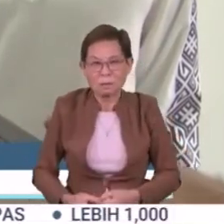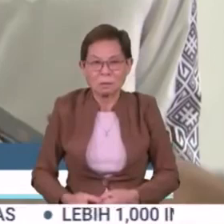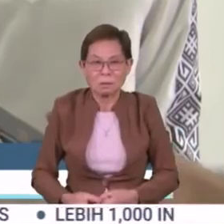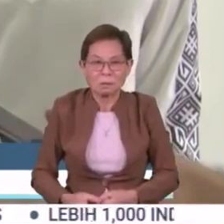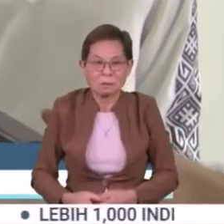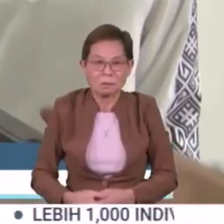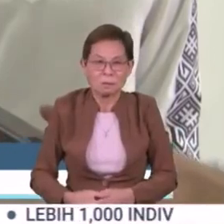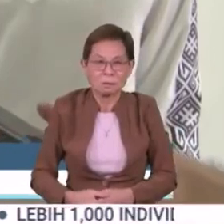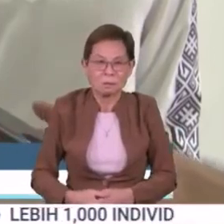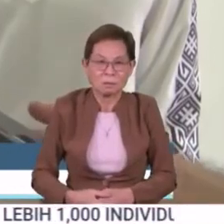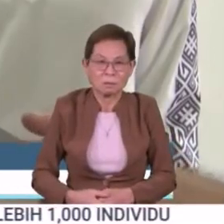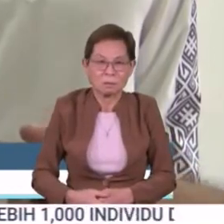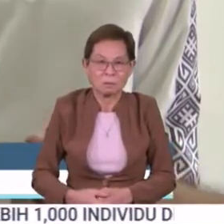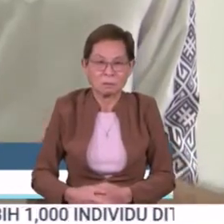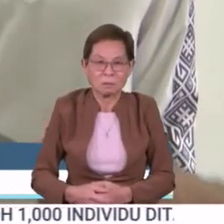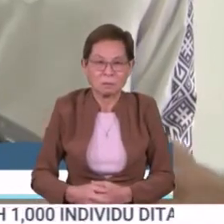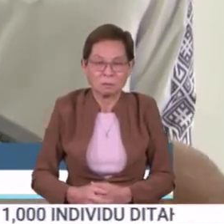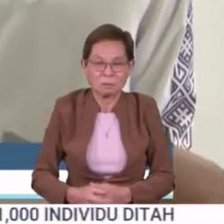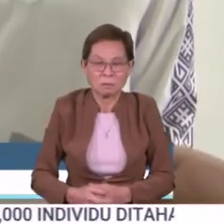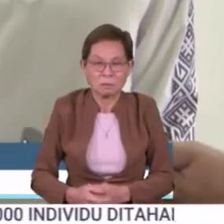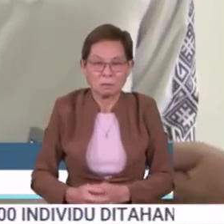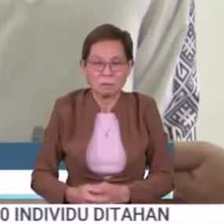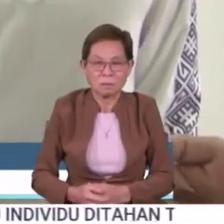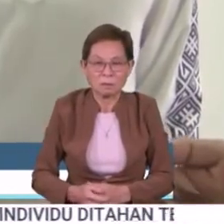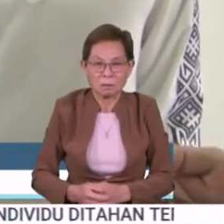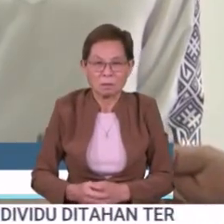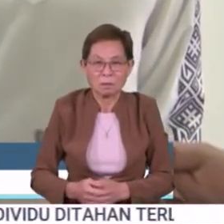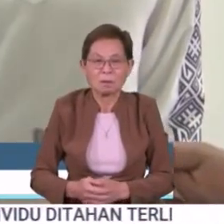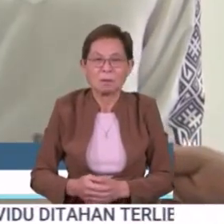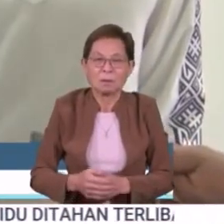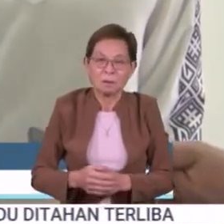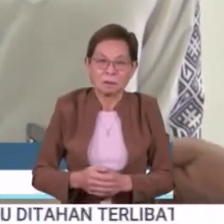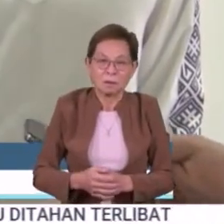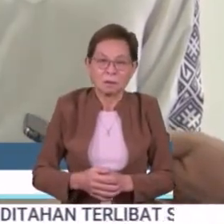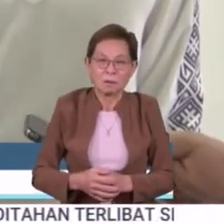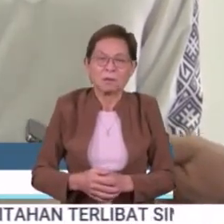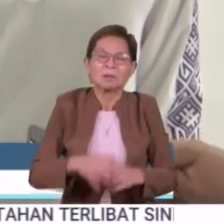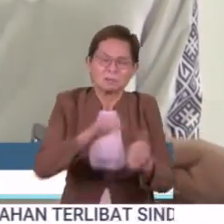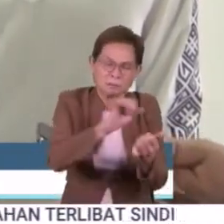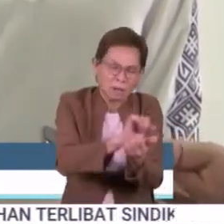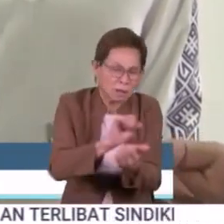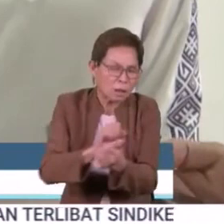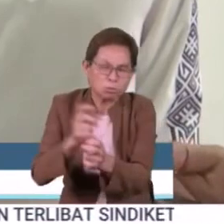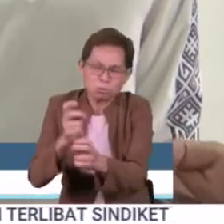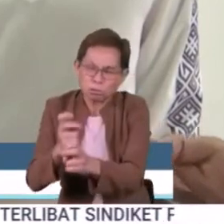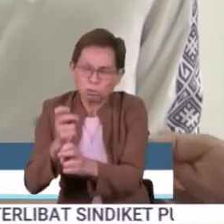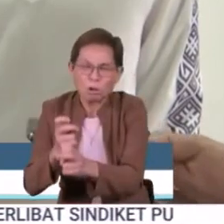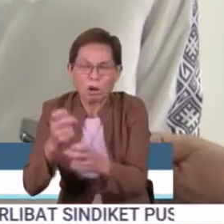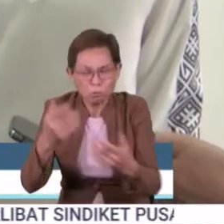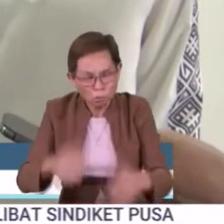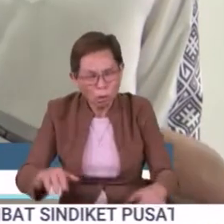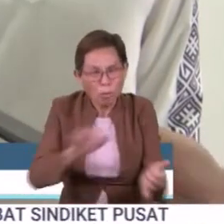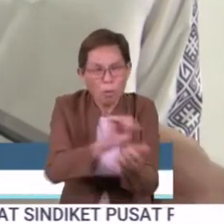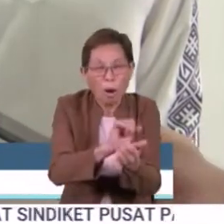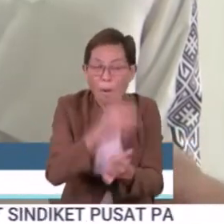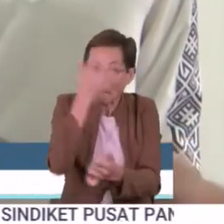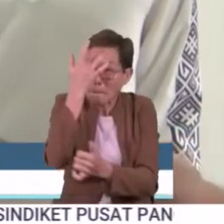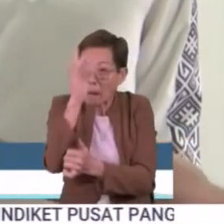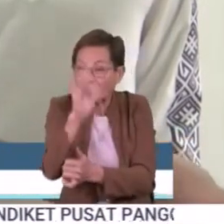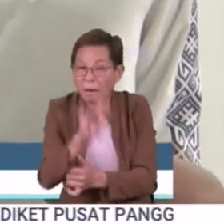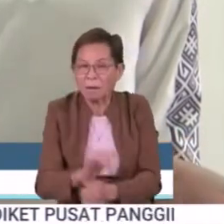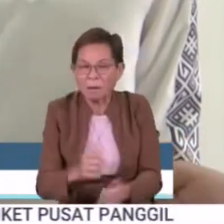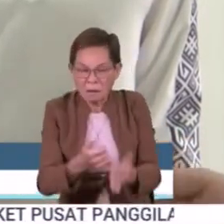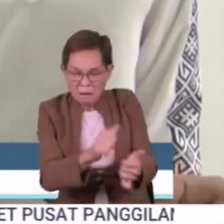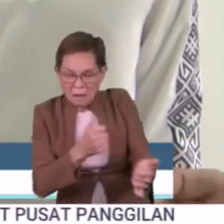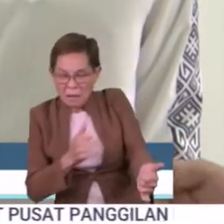siasatan tu berlaku. Contohnya MyCC ya daripada Kementerian Ahli Pengguna pun dia buat, tapi nak tangkap mereka susah. Jadi mereka ni memang pandai. Jadi kita